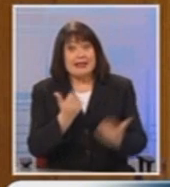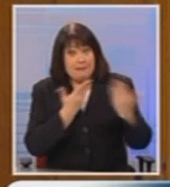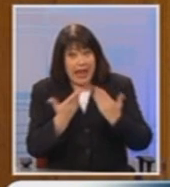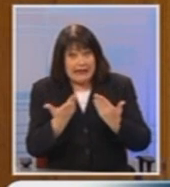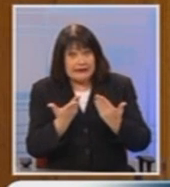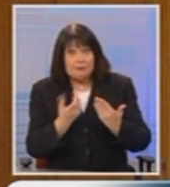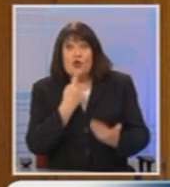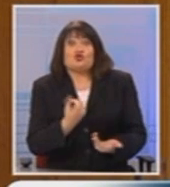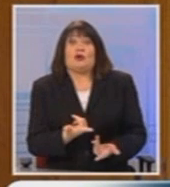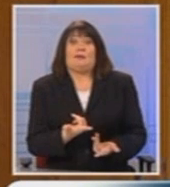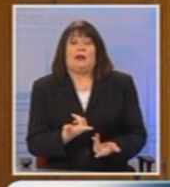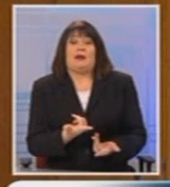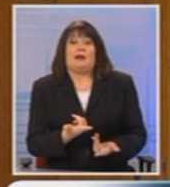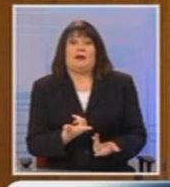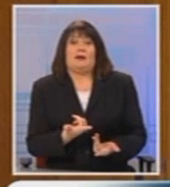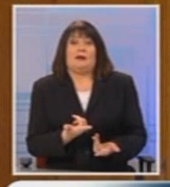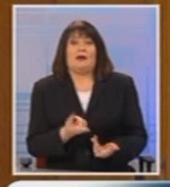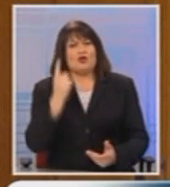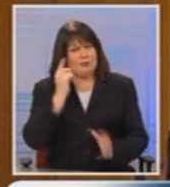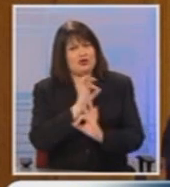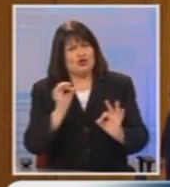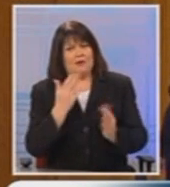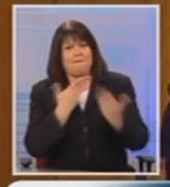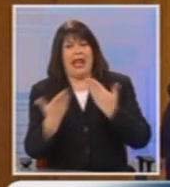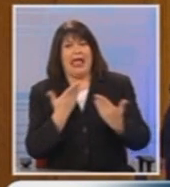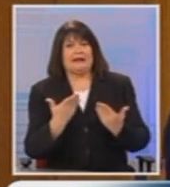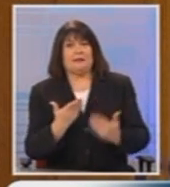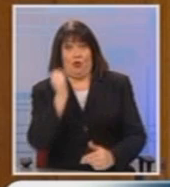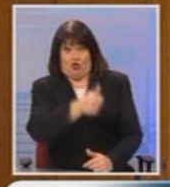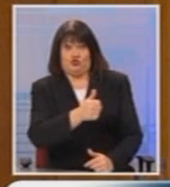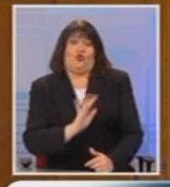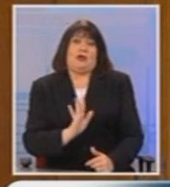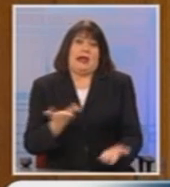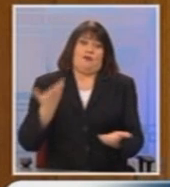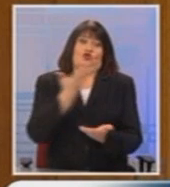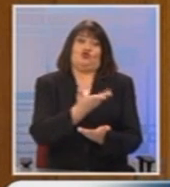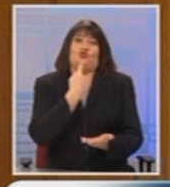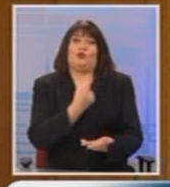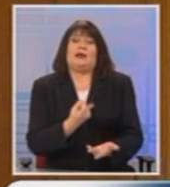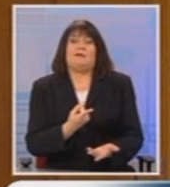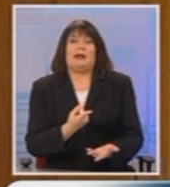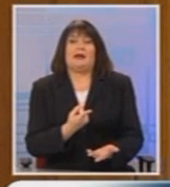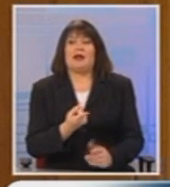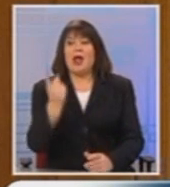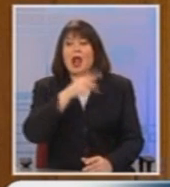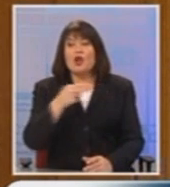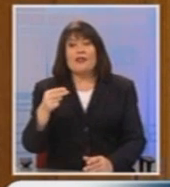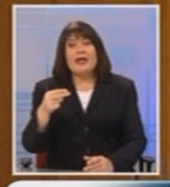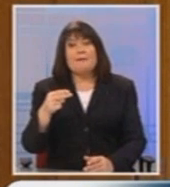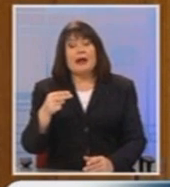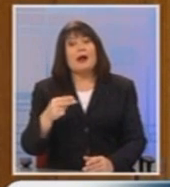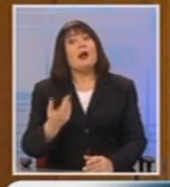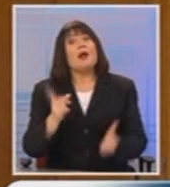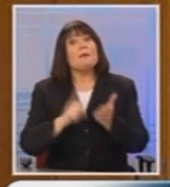μελέτη? Είμαι βέβαιος ότι είχε. Δεν μπορεί να μην είχε. Και αυτό ανακοινεί ένα άλλο ζήτημα δευτερεύον,